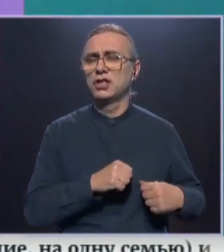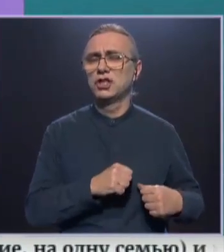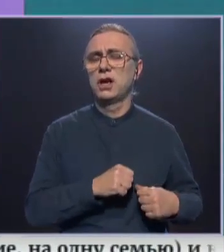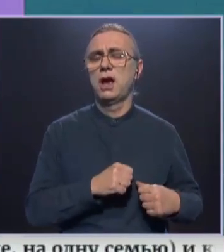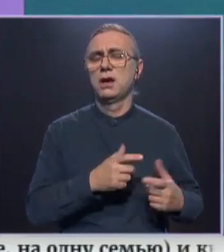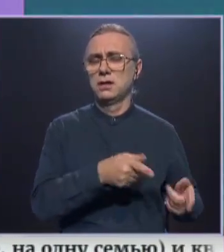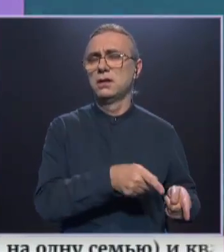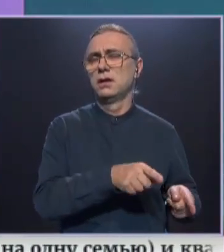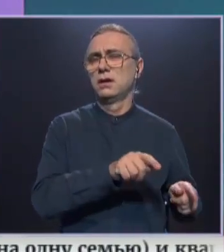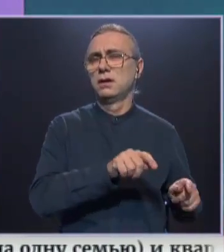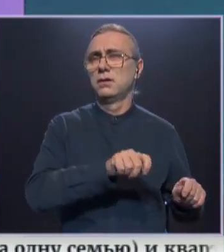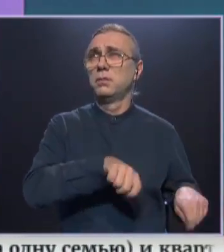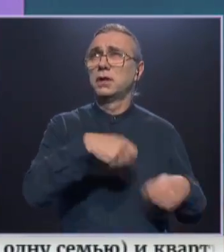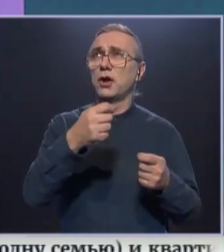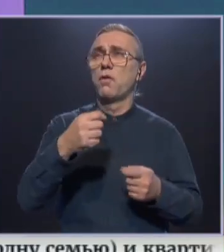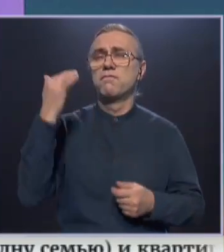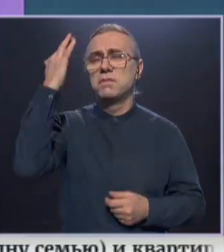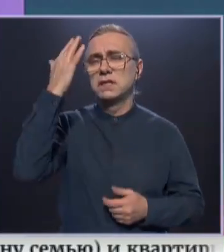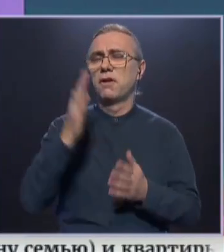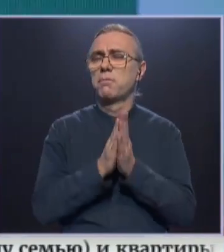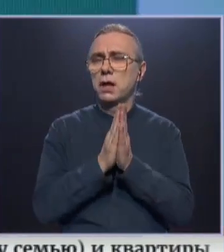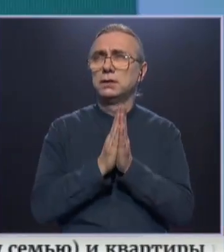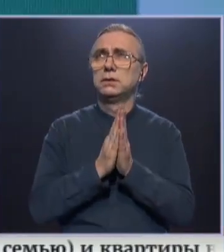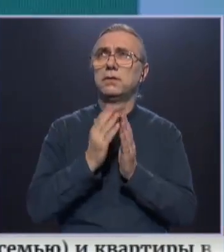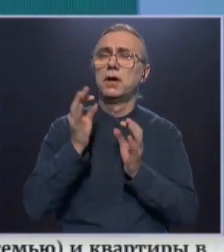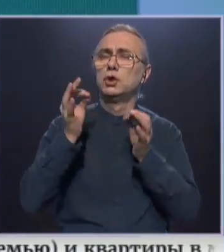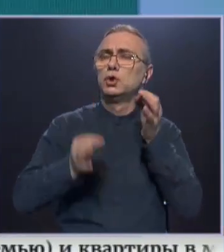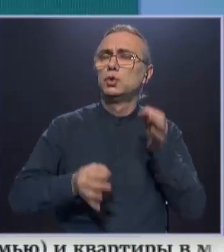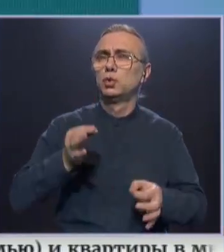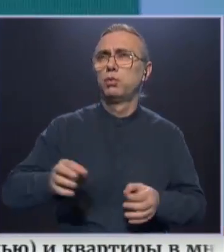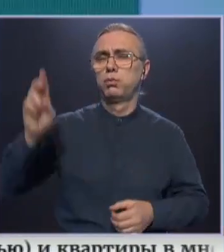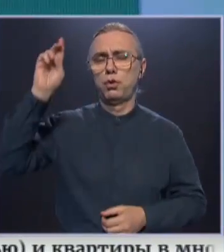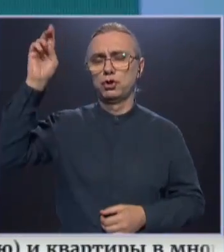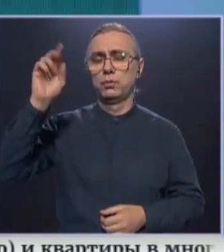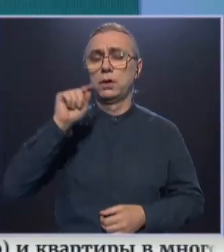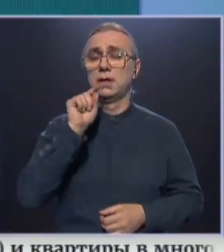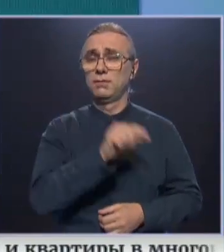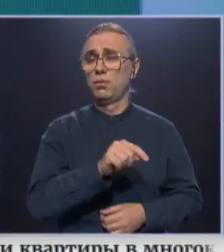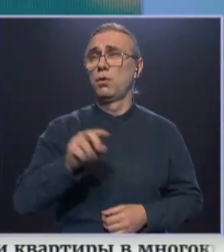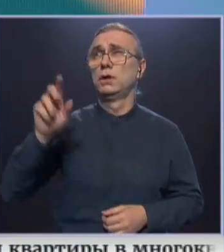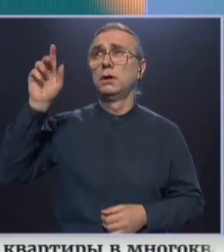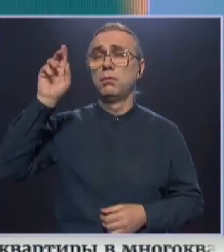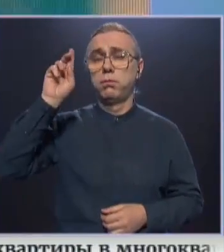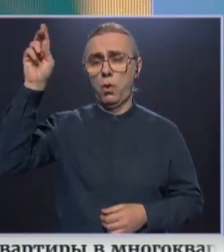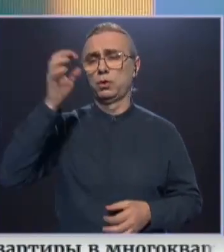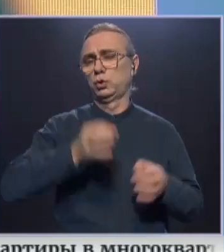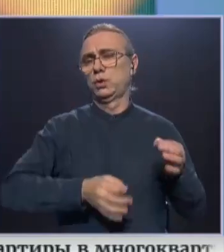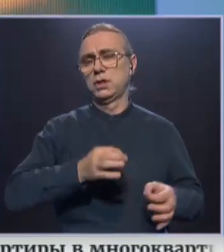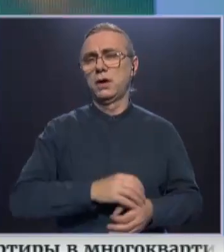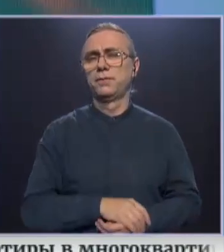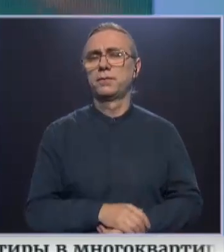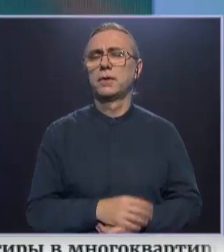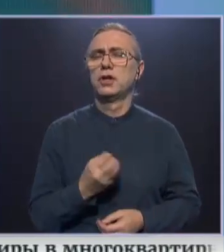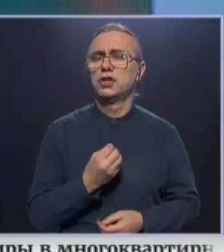предаем, так сказать, в мыслях, в молитвах суду Божьему. Бог ему судья. И еще раз,